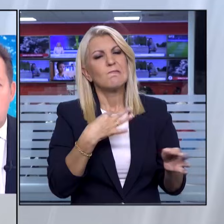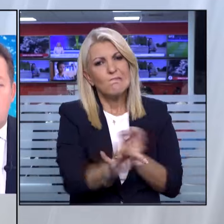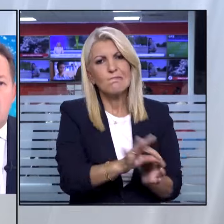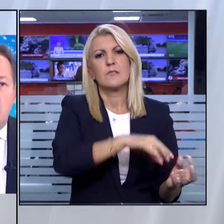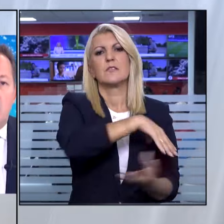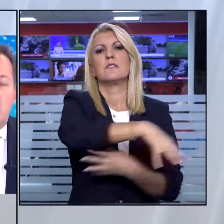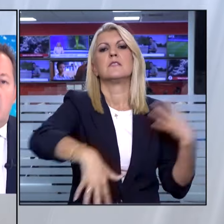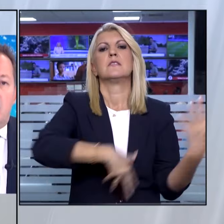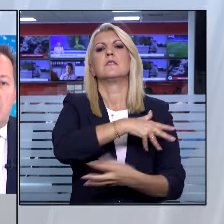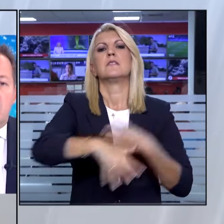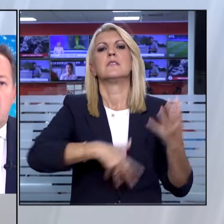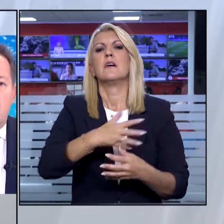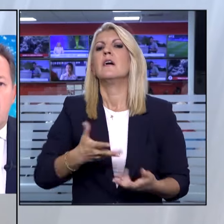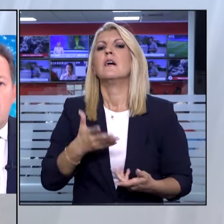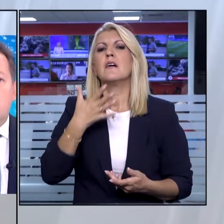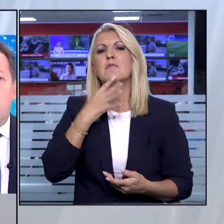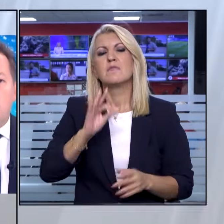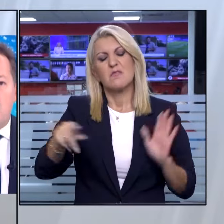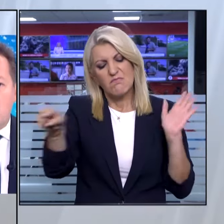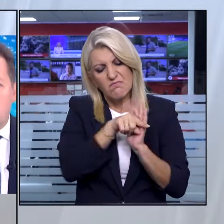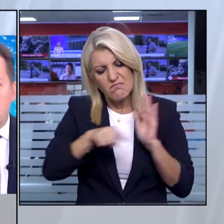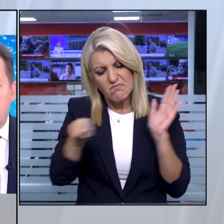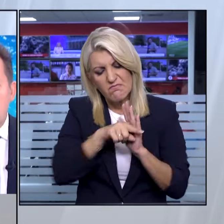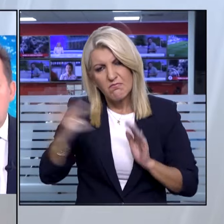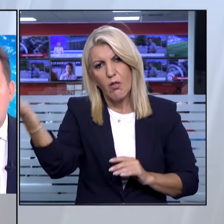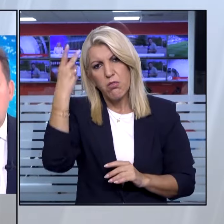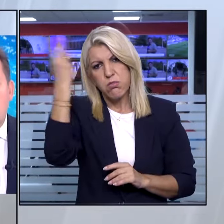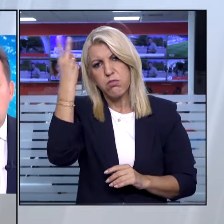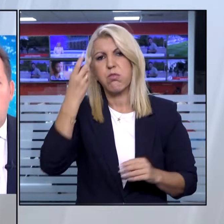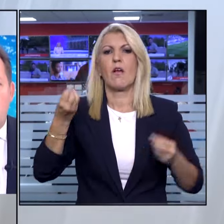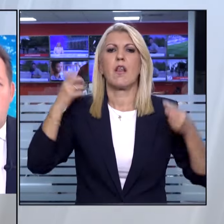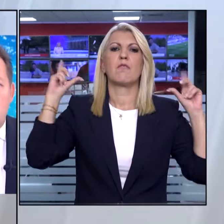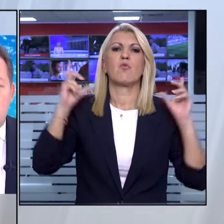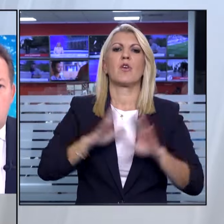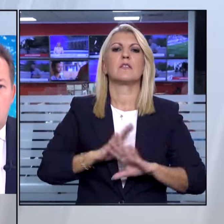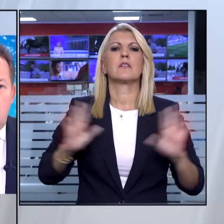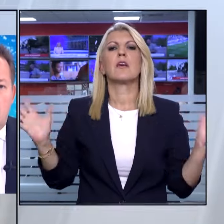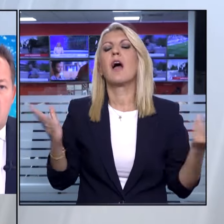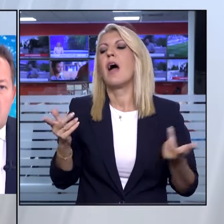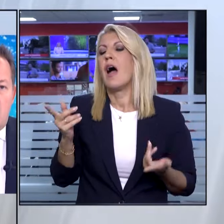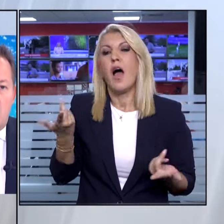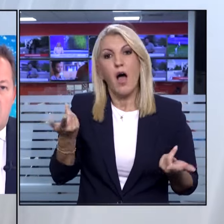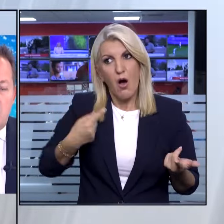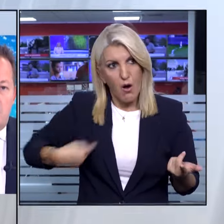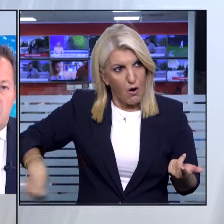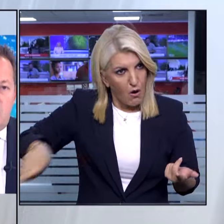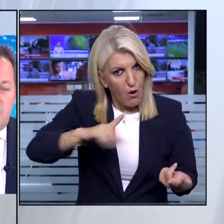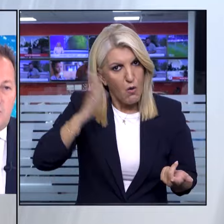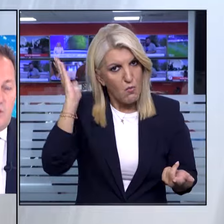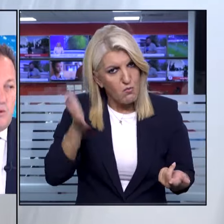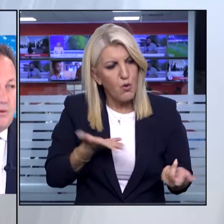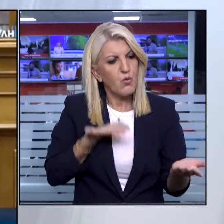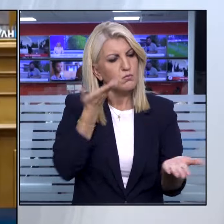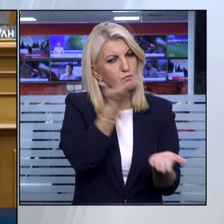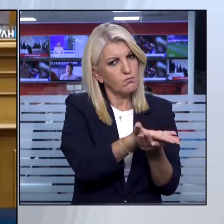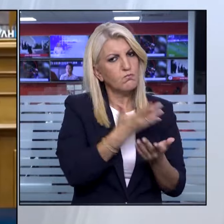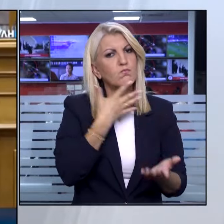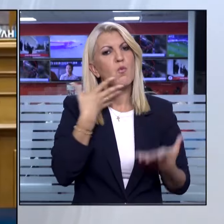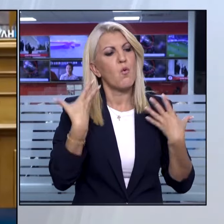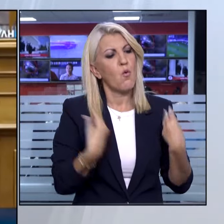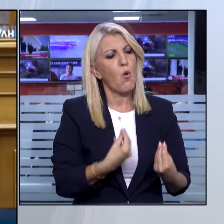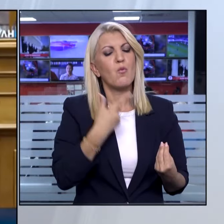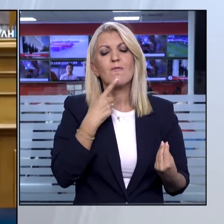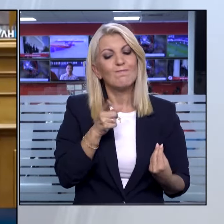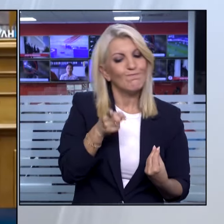και να ζητάει καλύτερη αντιμετώπιση από την κυβέρνηση, τα οποία νομίζω οδήγησαν να πούμε σε αυτή την απόφαση του Πρωθυπουργού. Ο